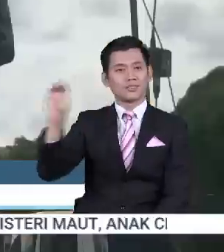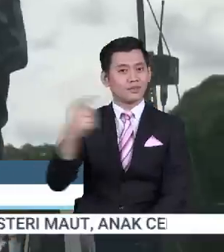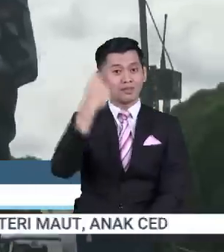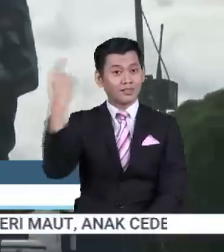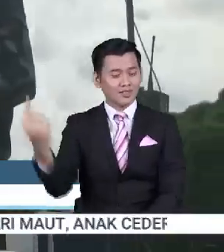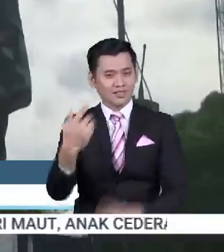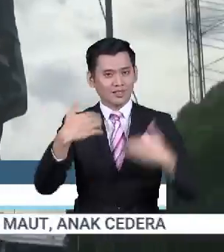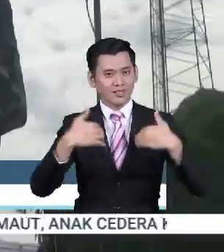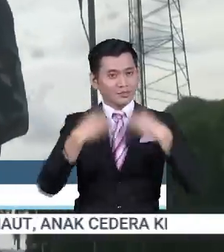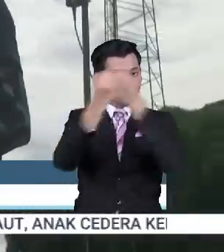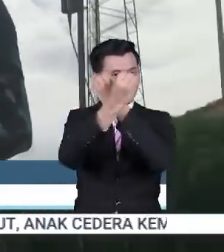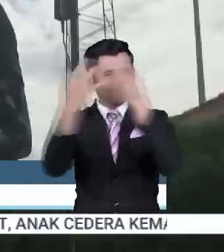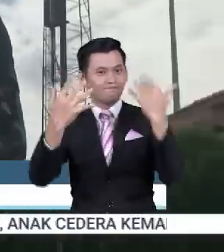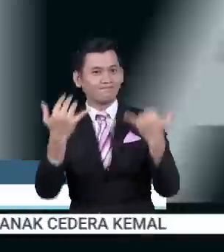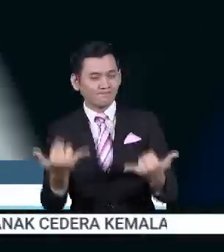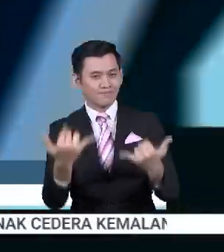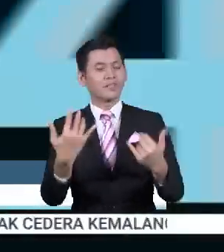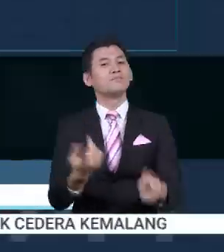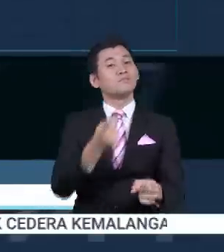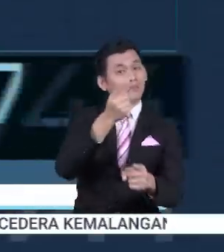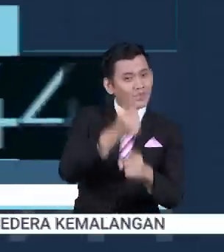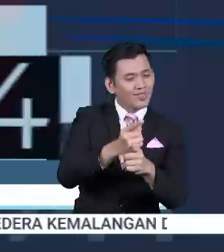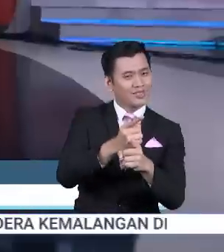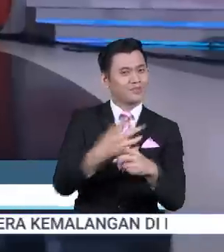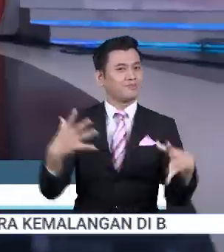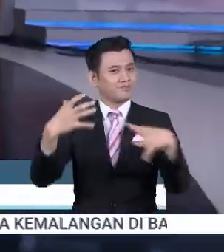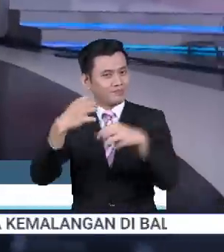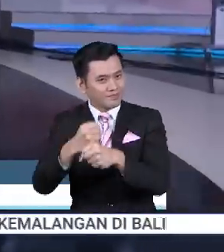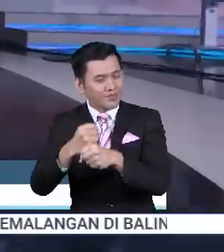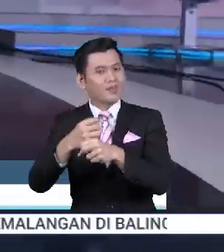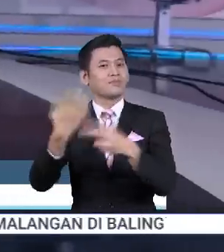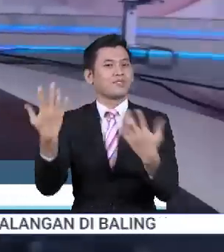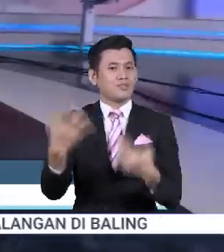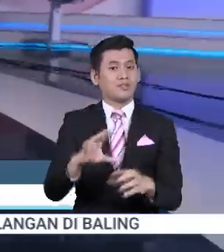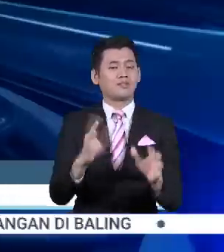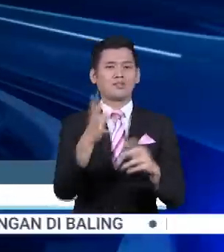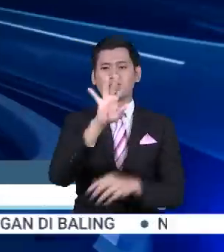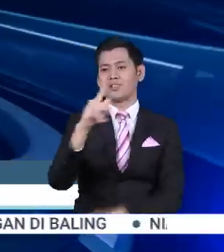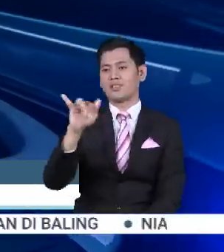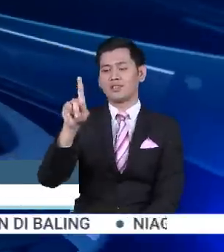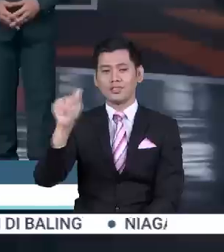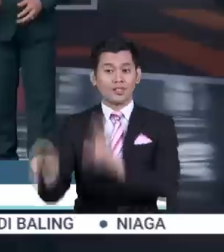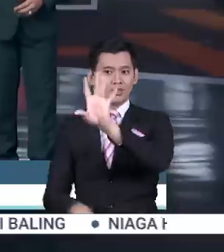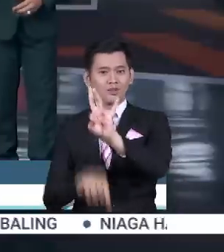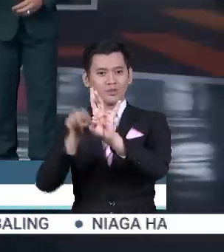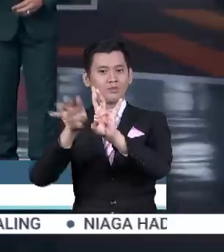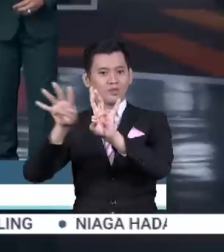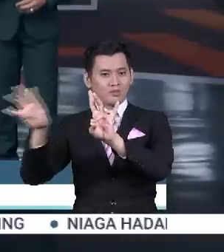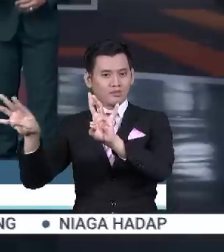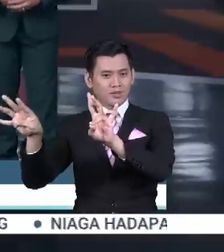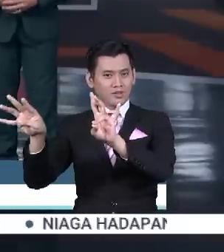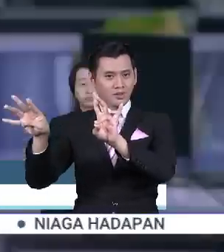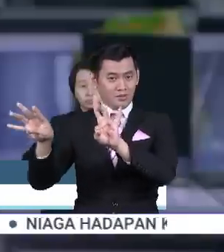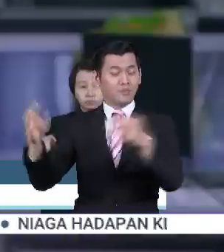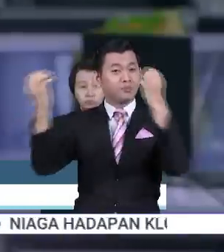depan, menyampaikan maklumat terkini dan sahih dengan ringkas dan padat, Kanta 744 bersiaran 15 minit antara